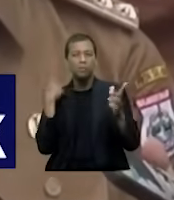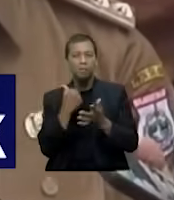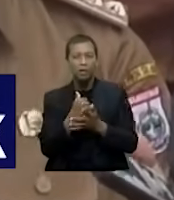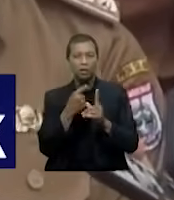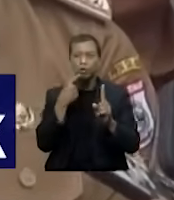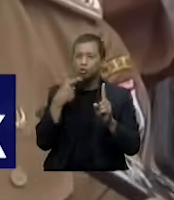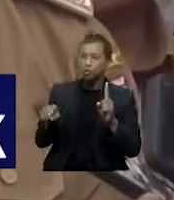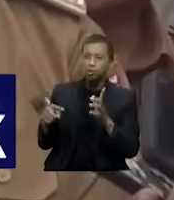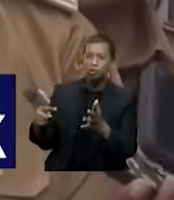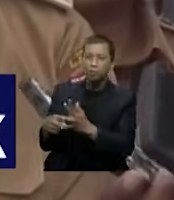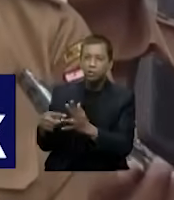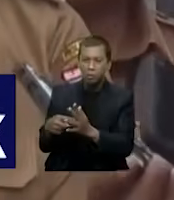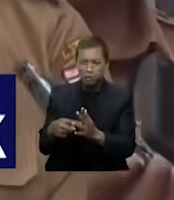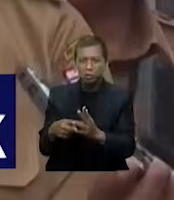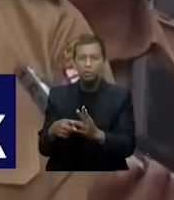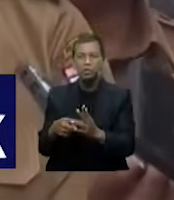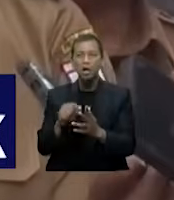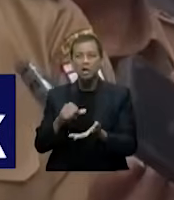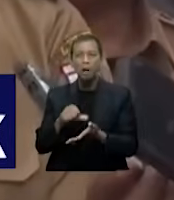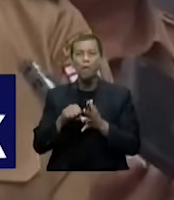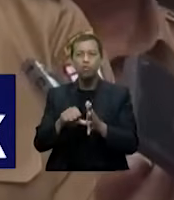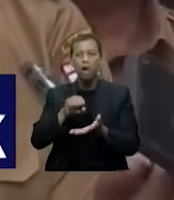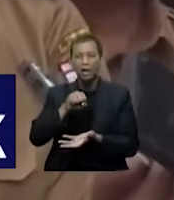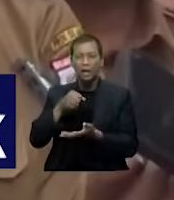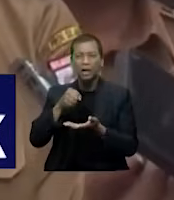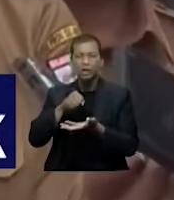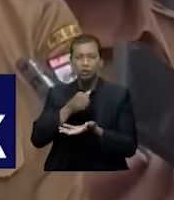politisasi bansos, kemudian mobilisasi aparat,